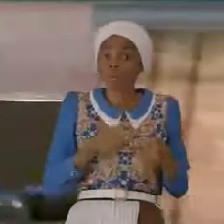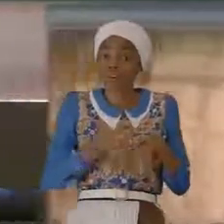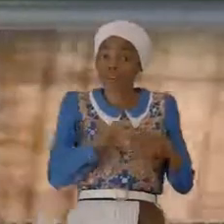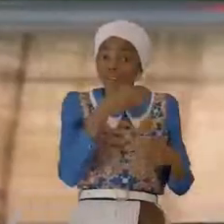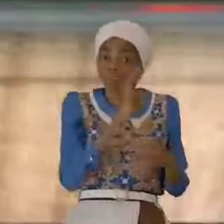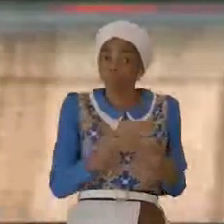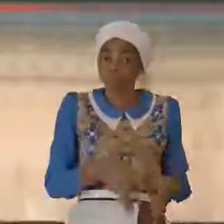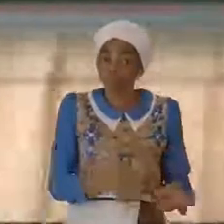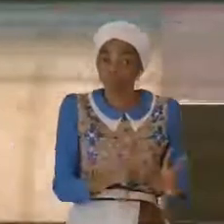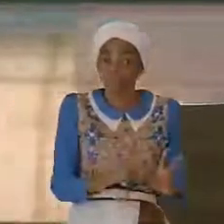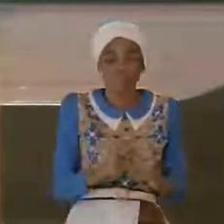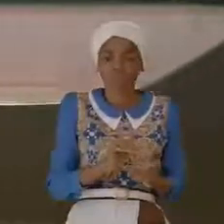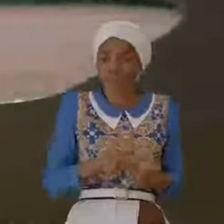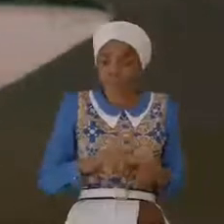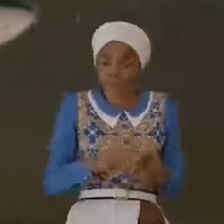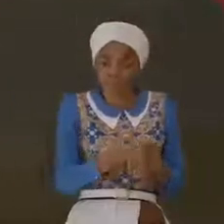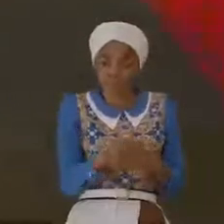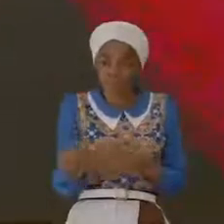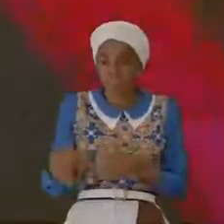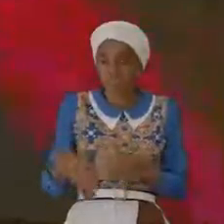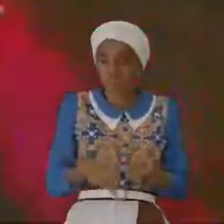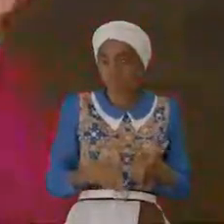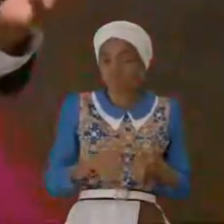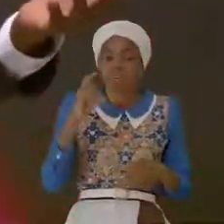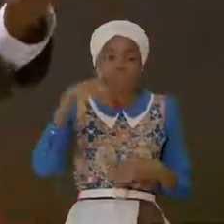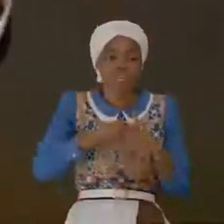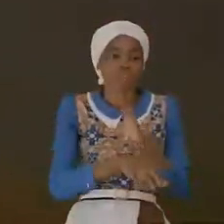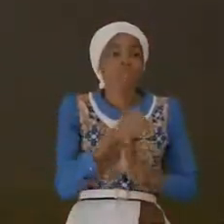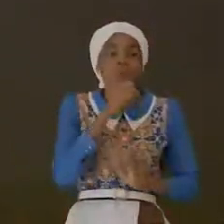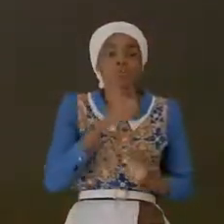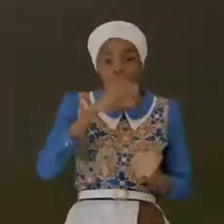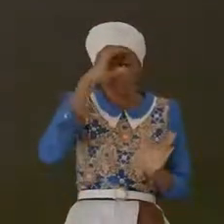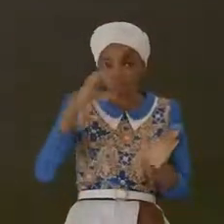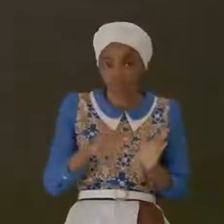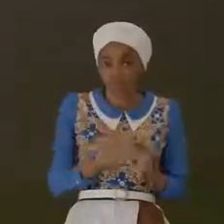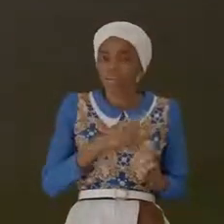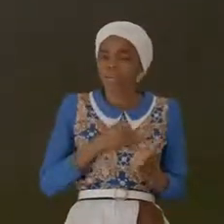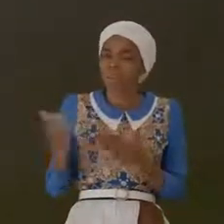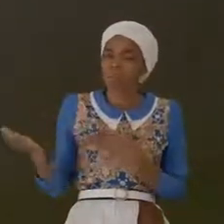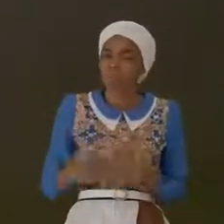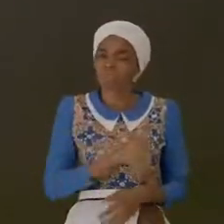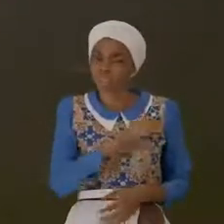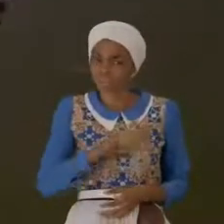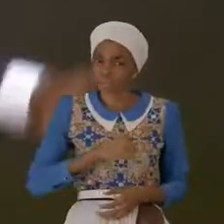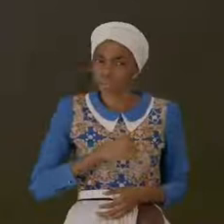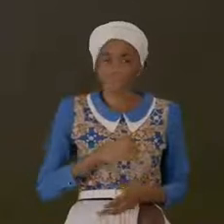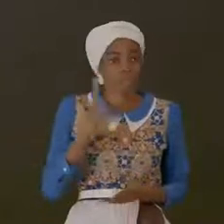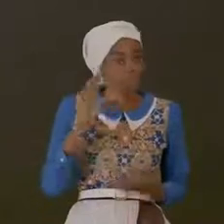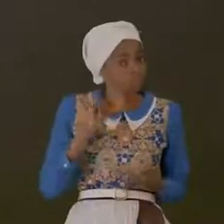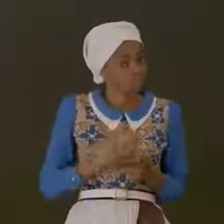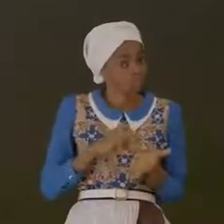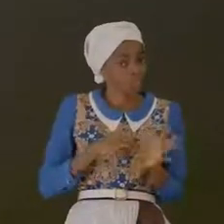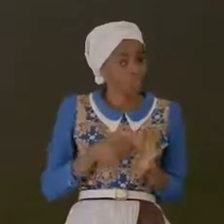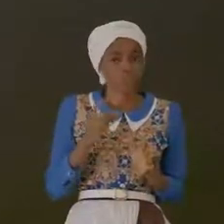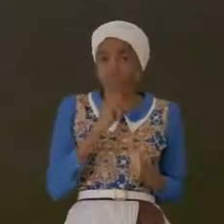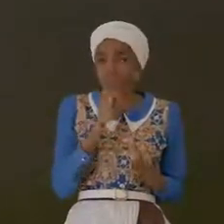voie et que vous êtes allé dans l'ancienne alliance et vous amenez la circoncision, vous ne courez